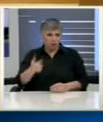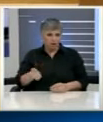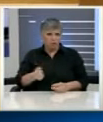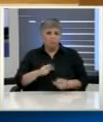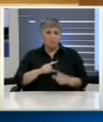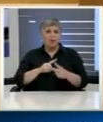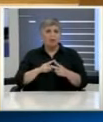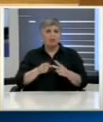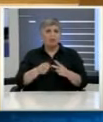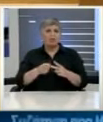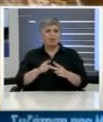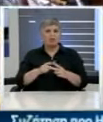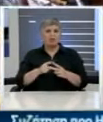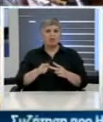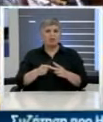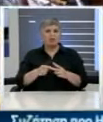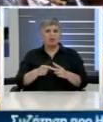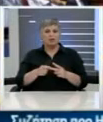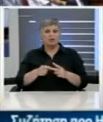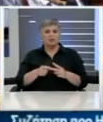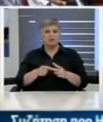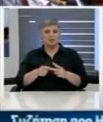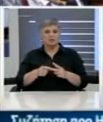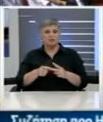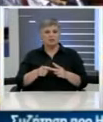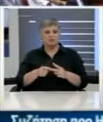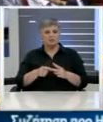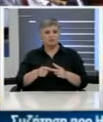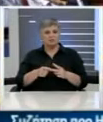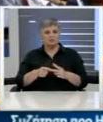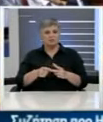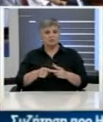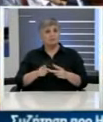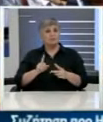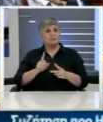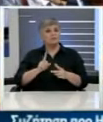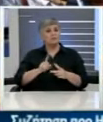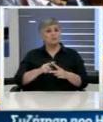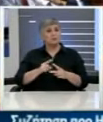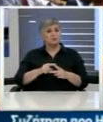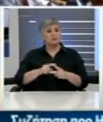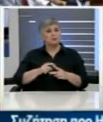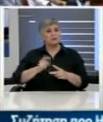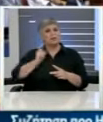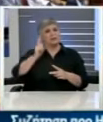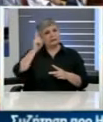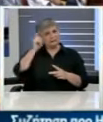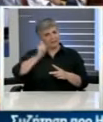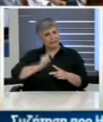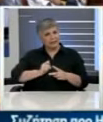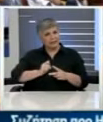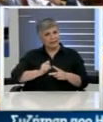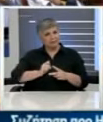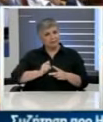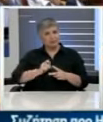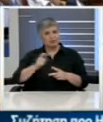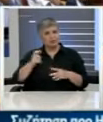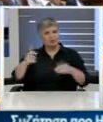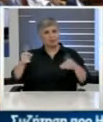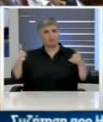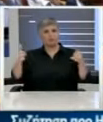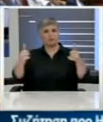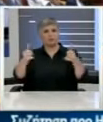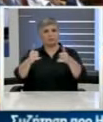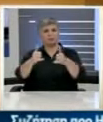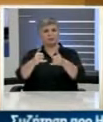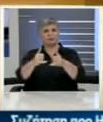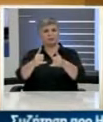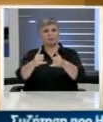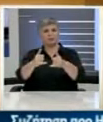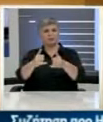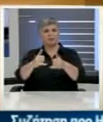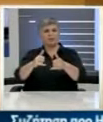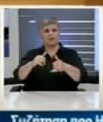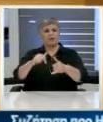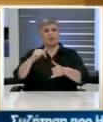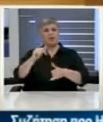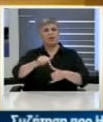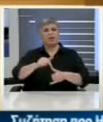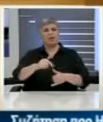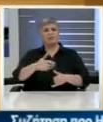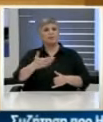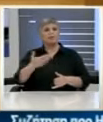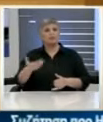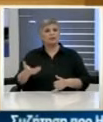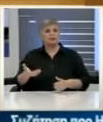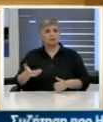παρακαλώ το γν γν οπότε έχουμε ανάμιξη σε